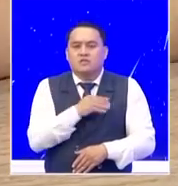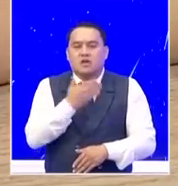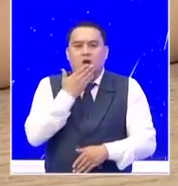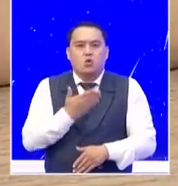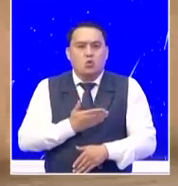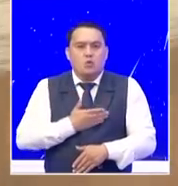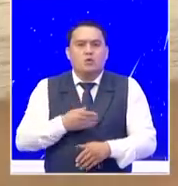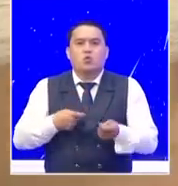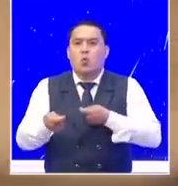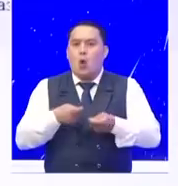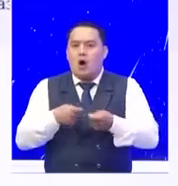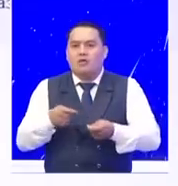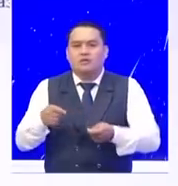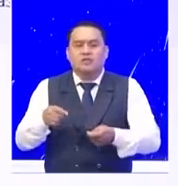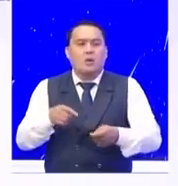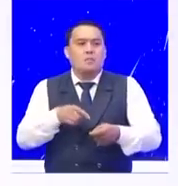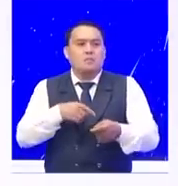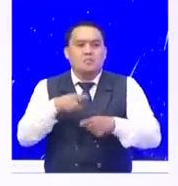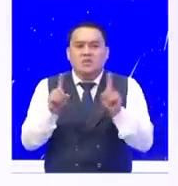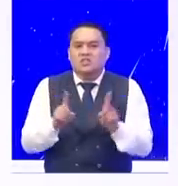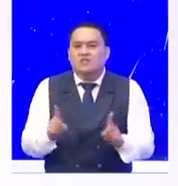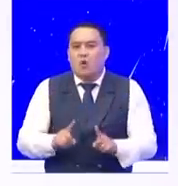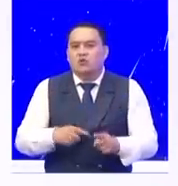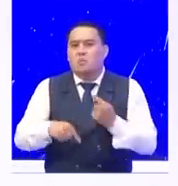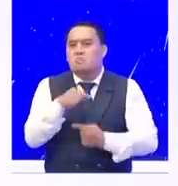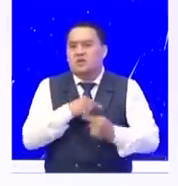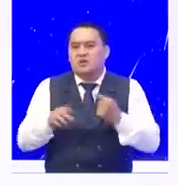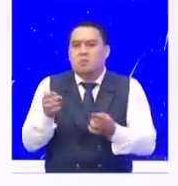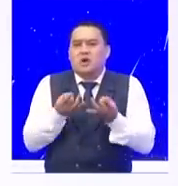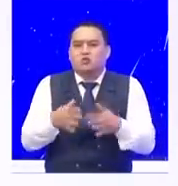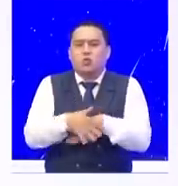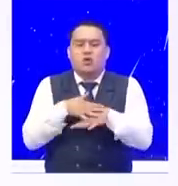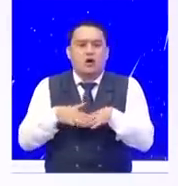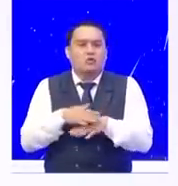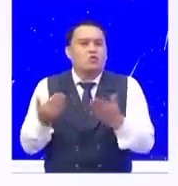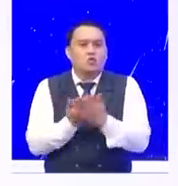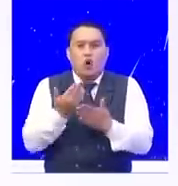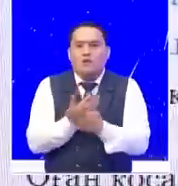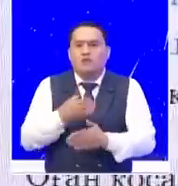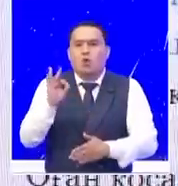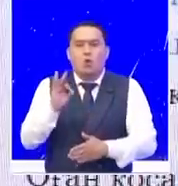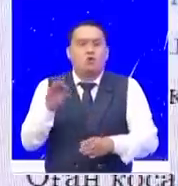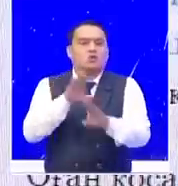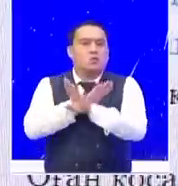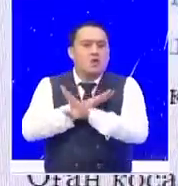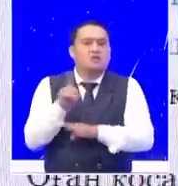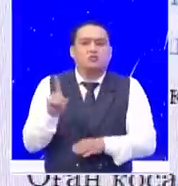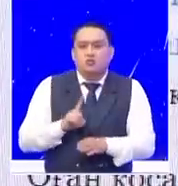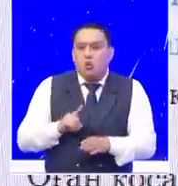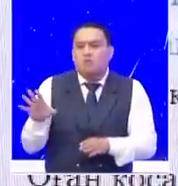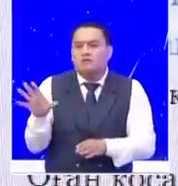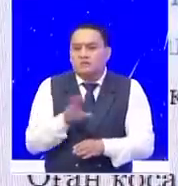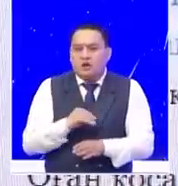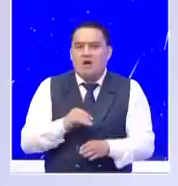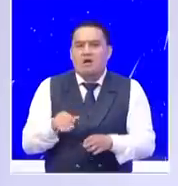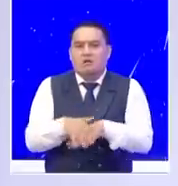Представители власти всех уровней, звезды шоу-бизнеса, бизнесмены, предприниматели, простой народ. Новость о смерти выдающегося человека затронула людей